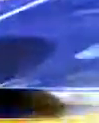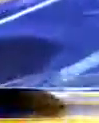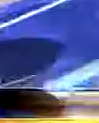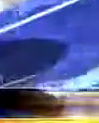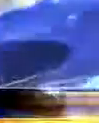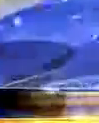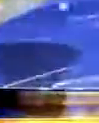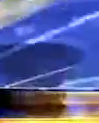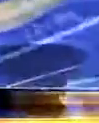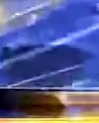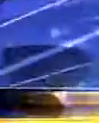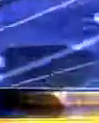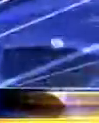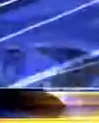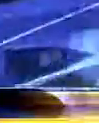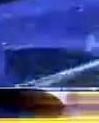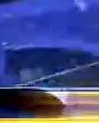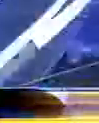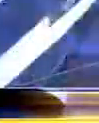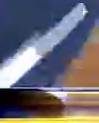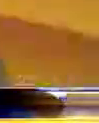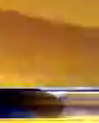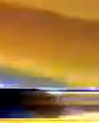woo ver